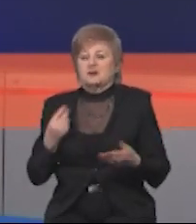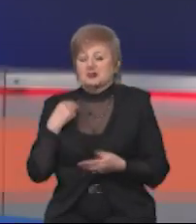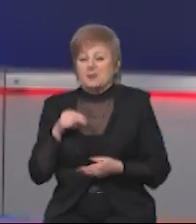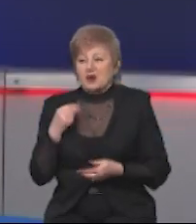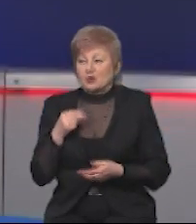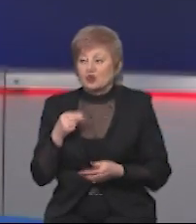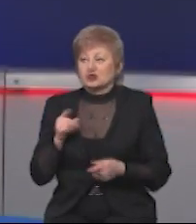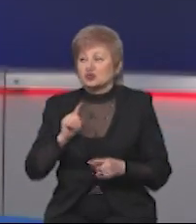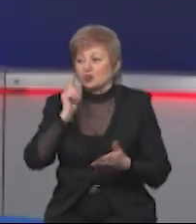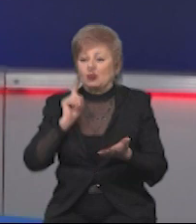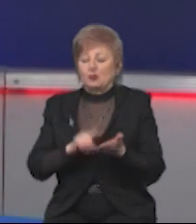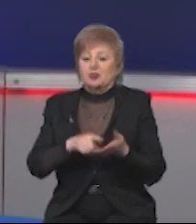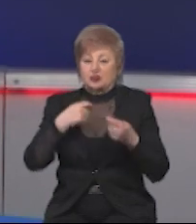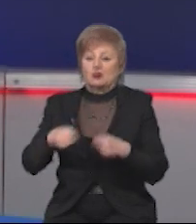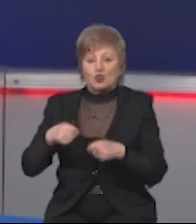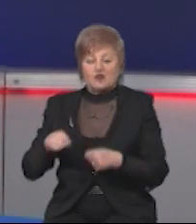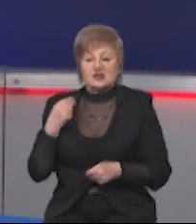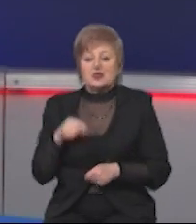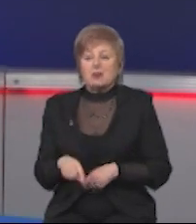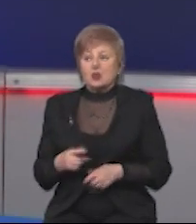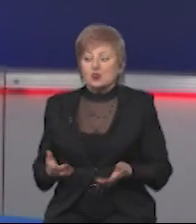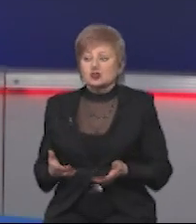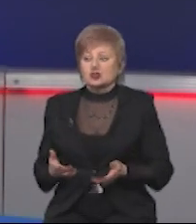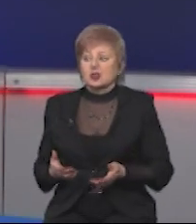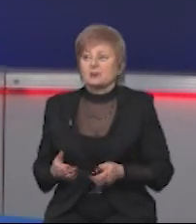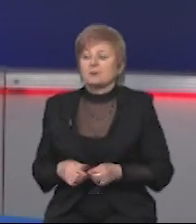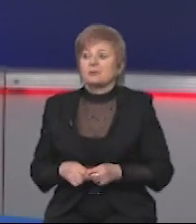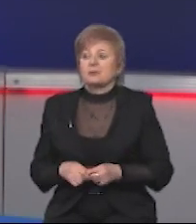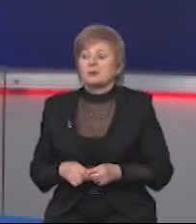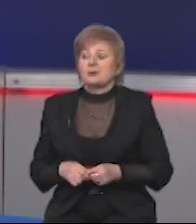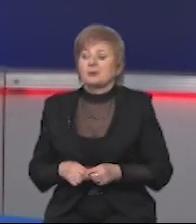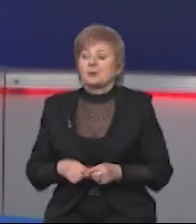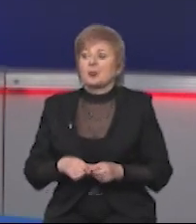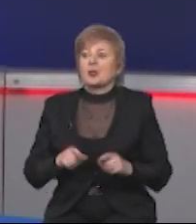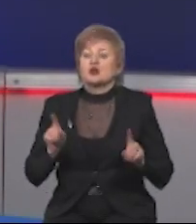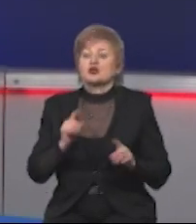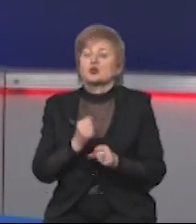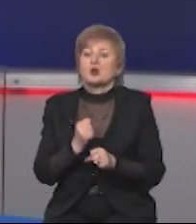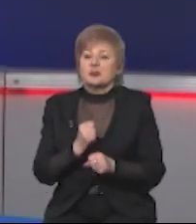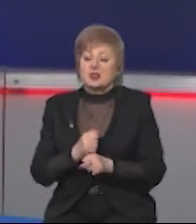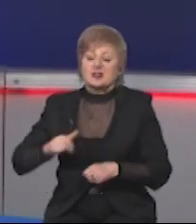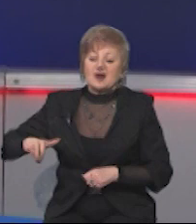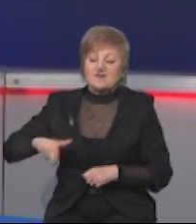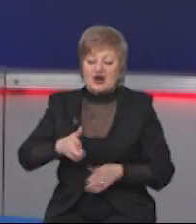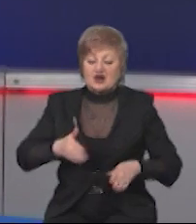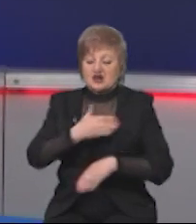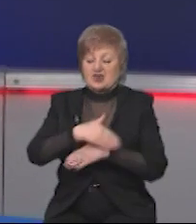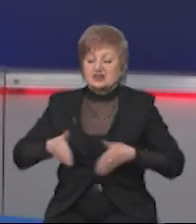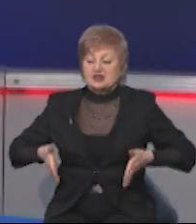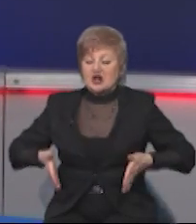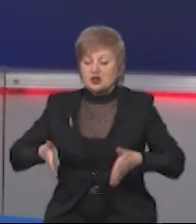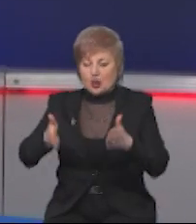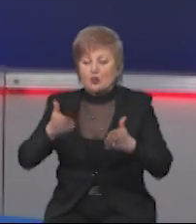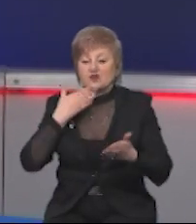Запоріжжі, так, аби потрапити і не тільки в Запоріжжі, по Україні. От, що робили? Виходили на трасу у